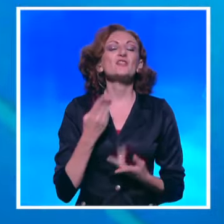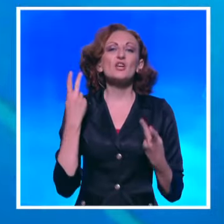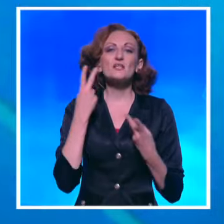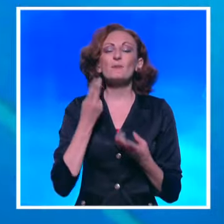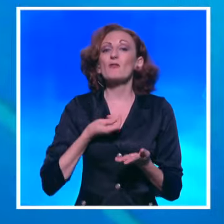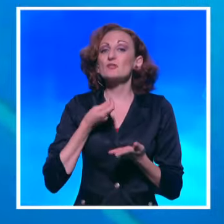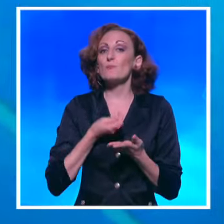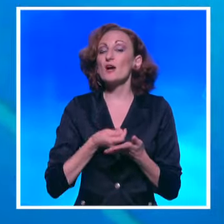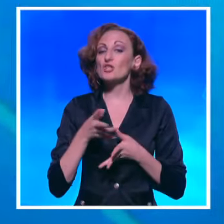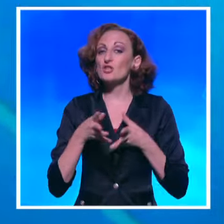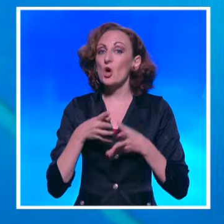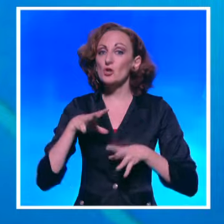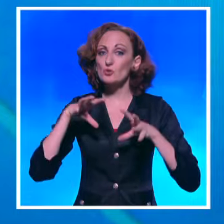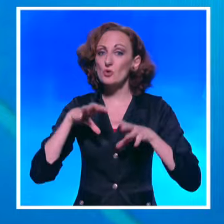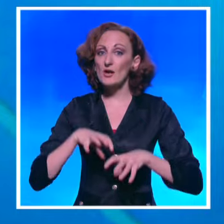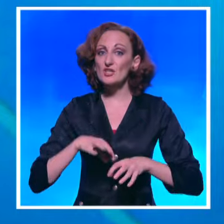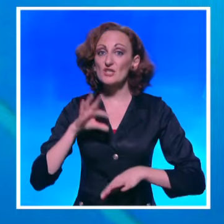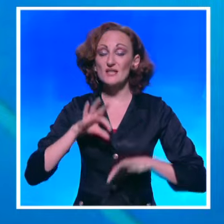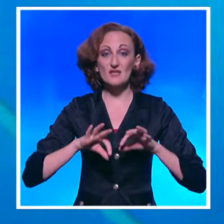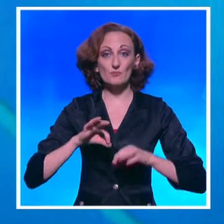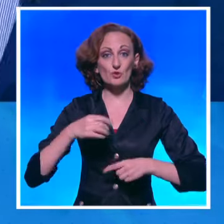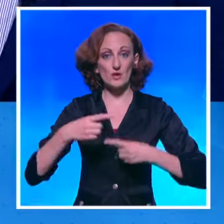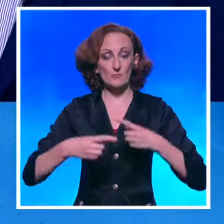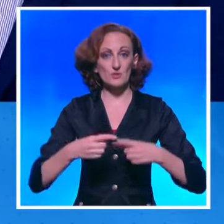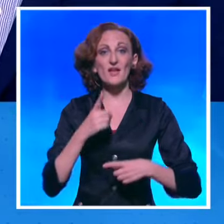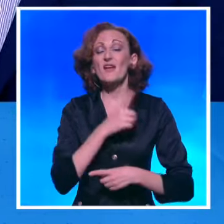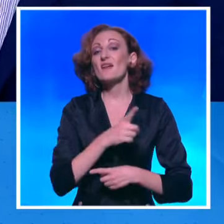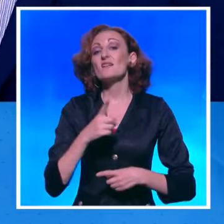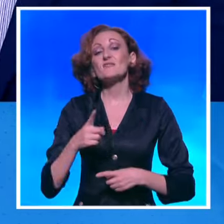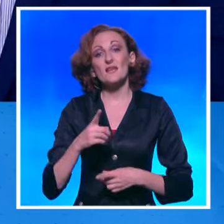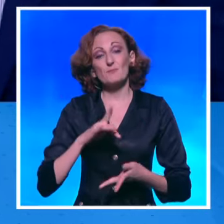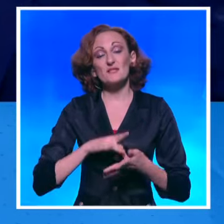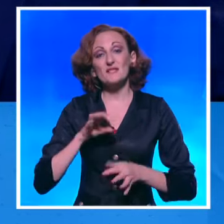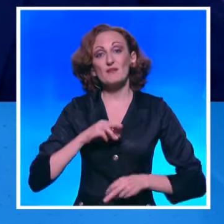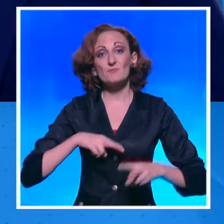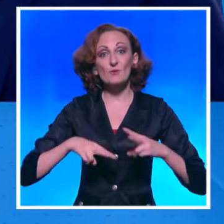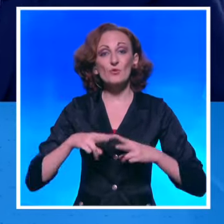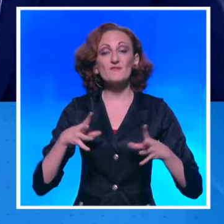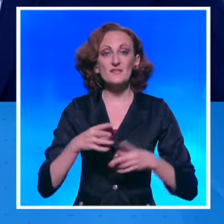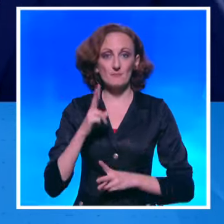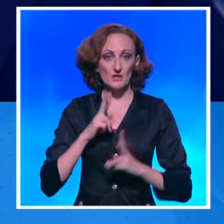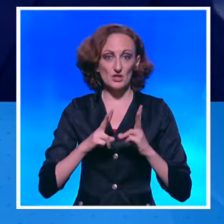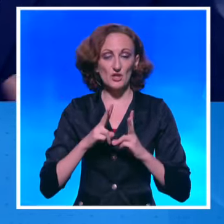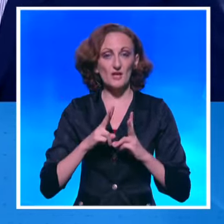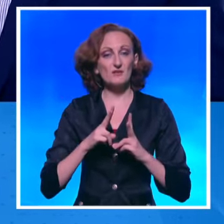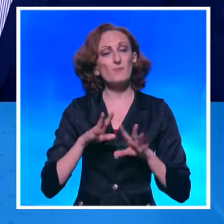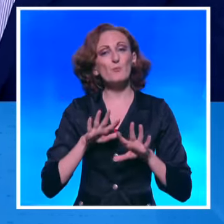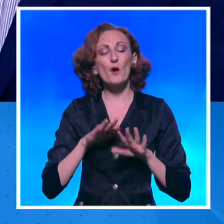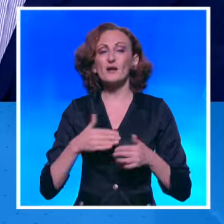тези хора, които са ангажирани с изборния процес? ЦИК всеки път взима решение. Предполагам, ще бъде близко както подобно